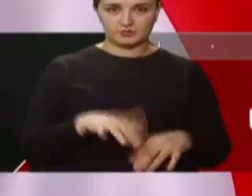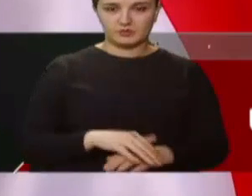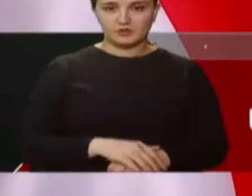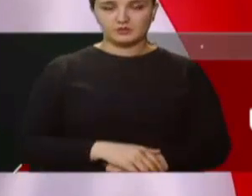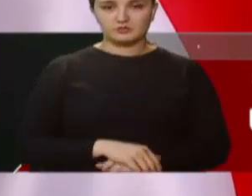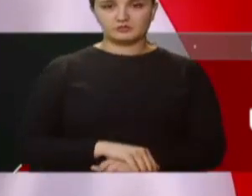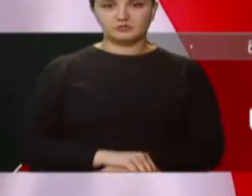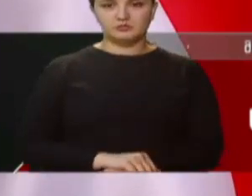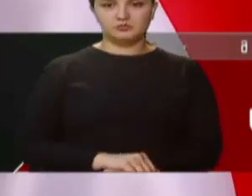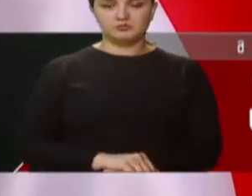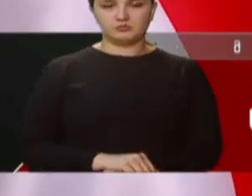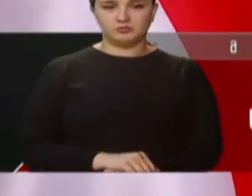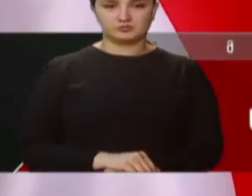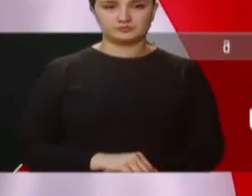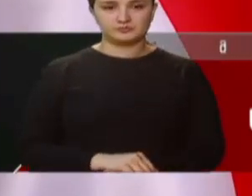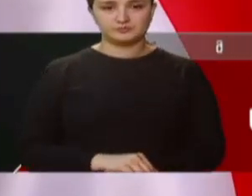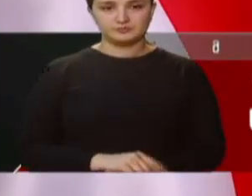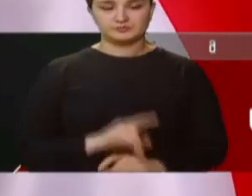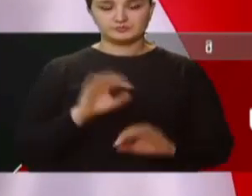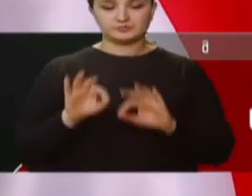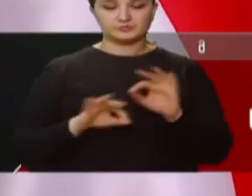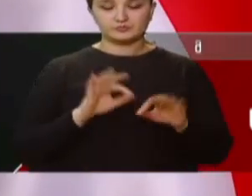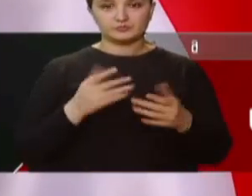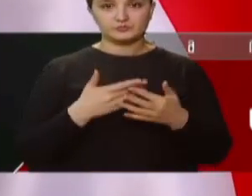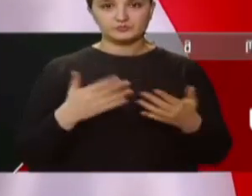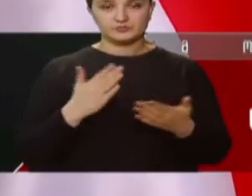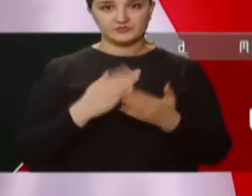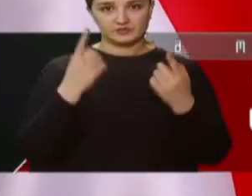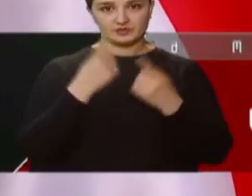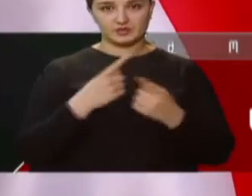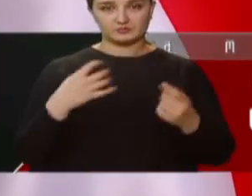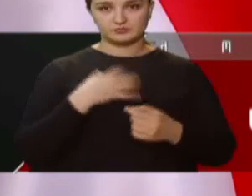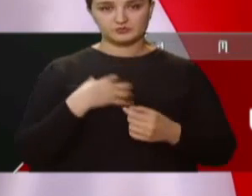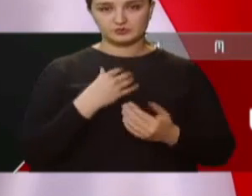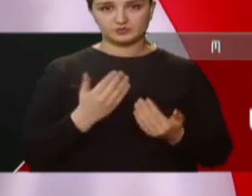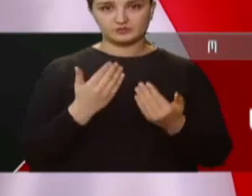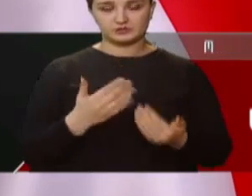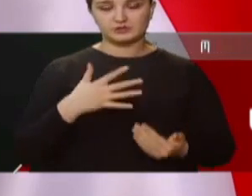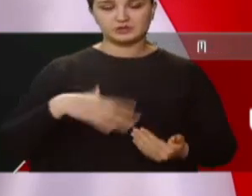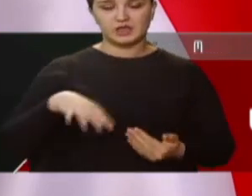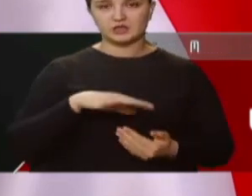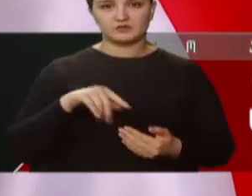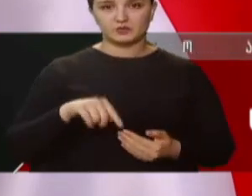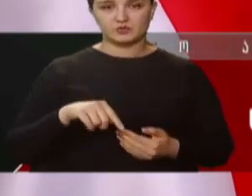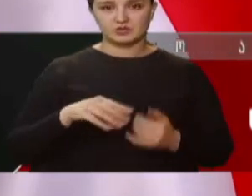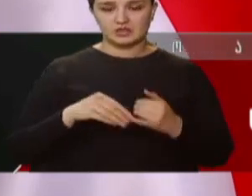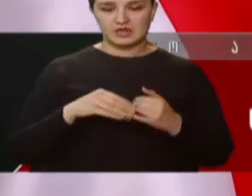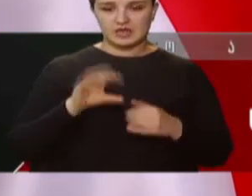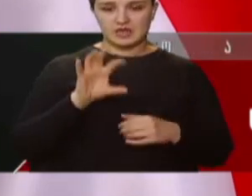Proiectele romanice aris gamotxadebuli aris mishnovani sakartvelos geopolitikuri rolis distvis iseve